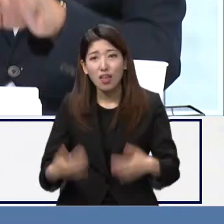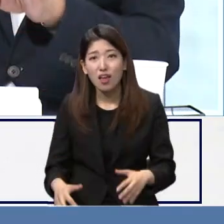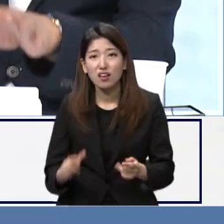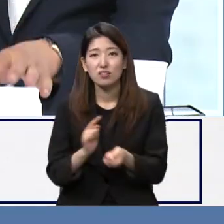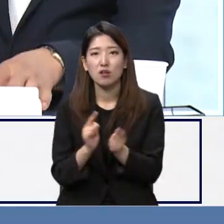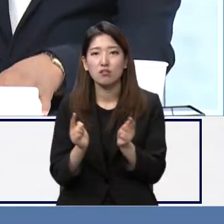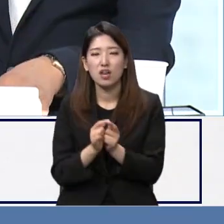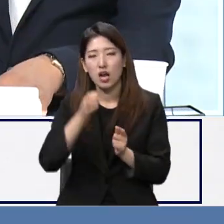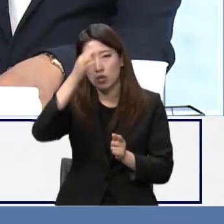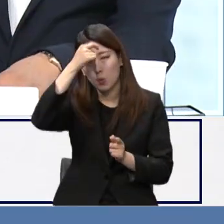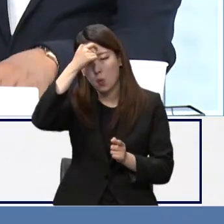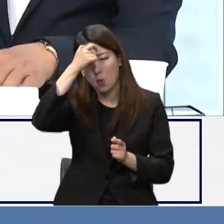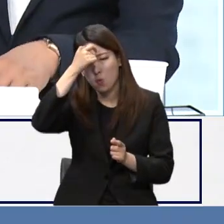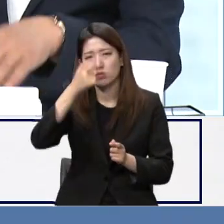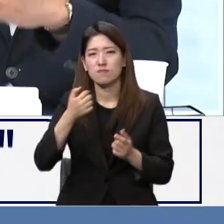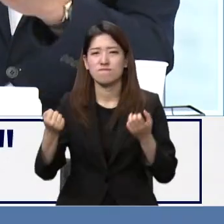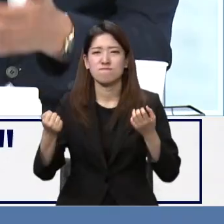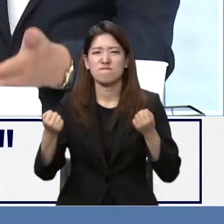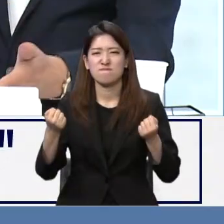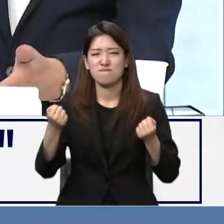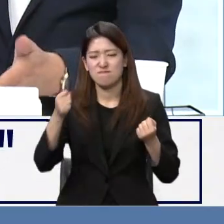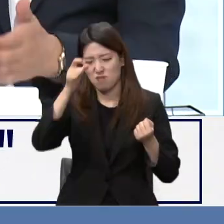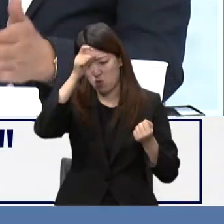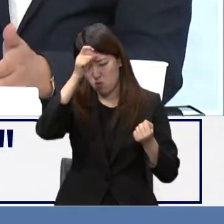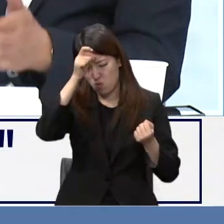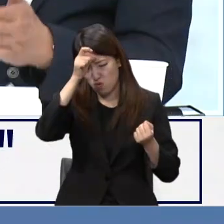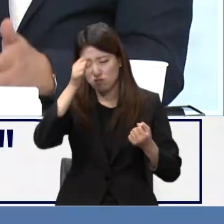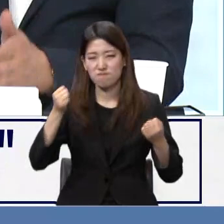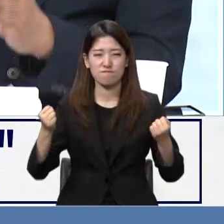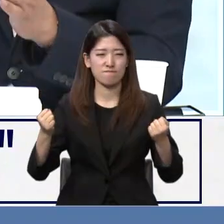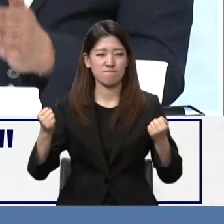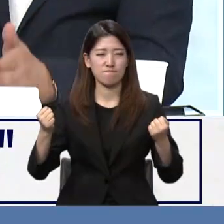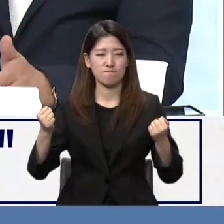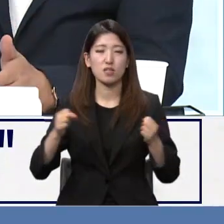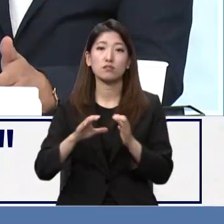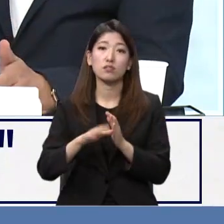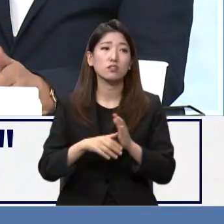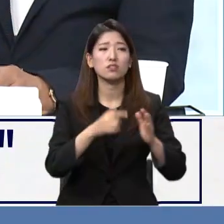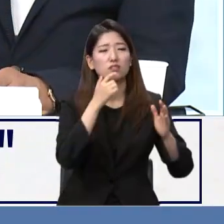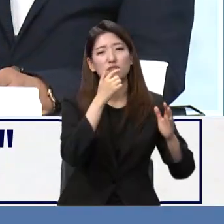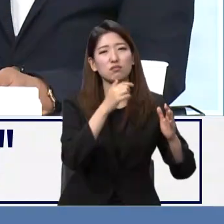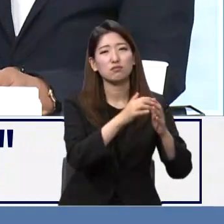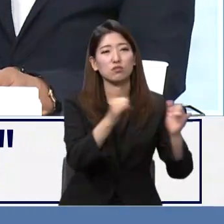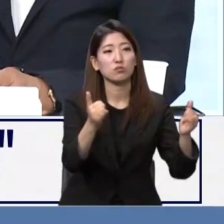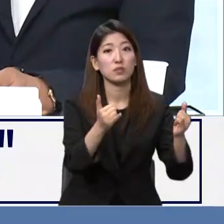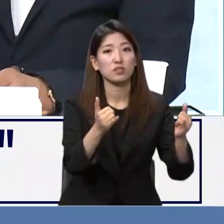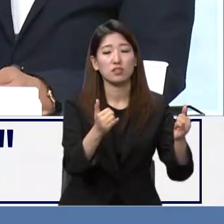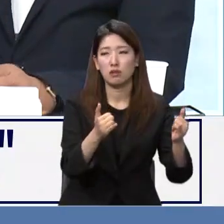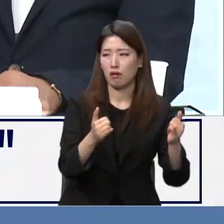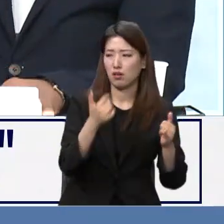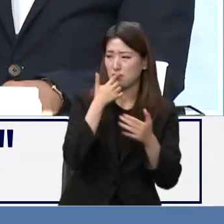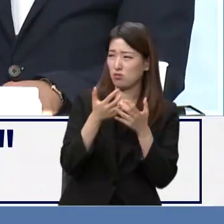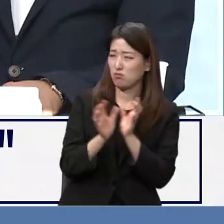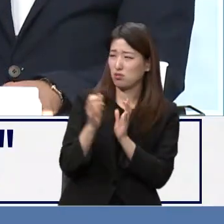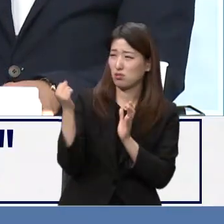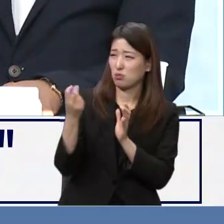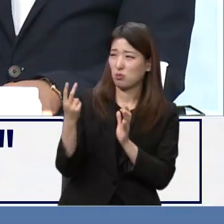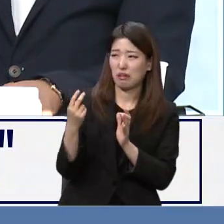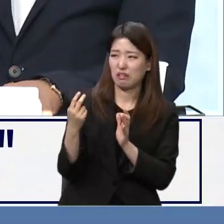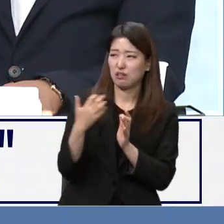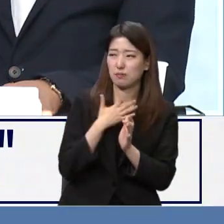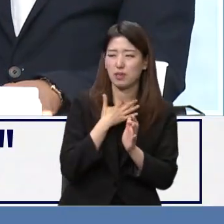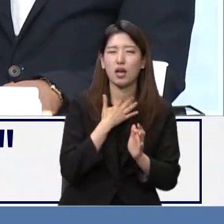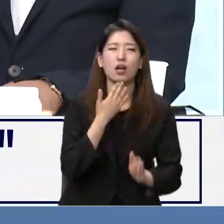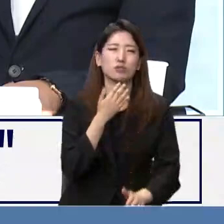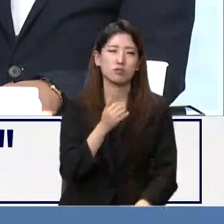새로운 리더십을 이끌어내고 앞으로 시대 우리 시대에 필요한 것들이 무엇인지가 밝혀지고 그걸 사용할 수 있는